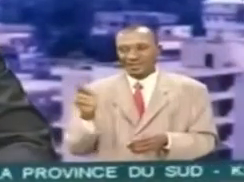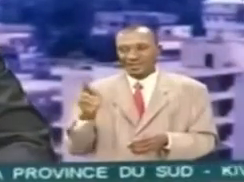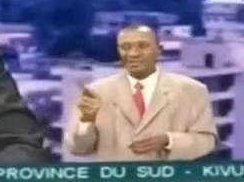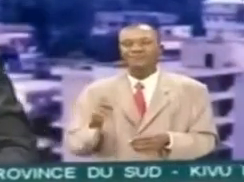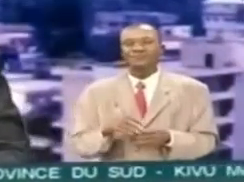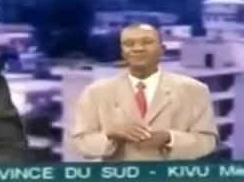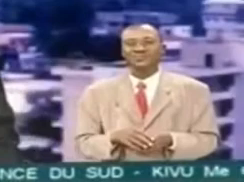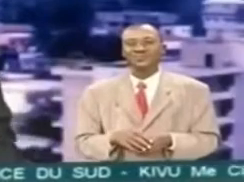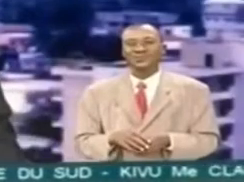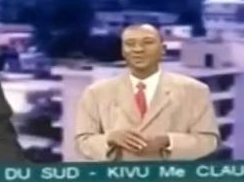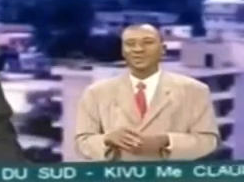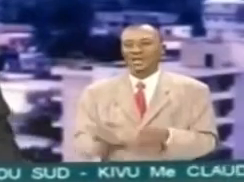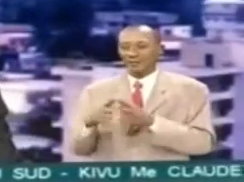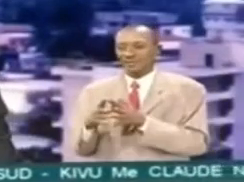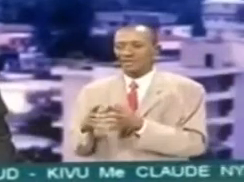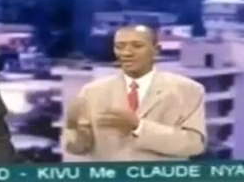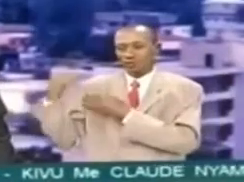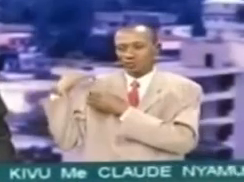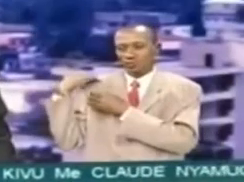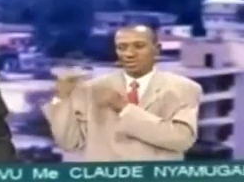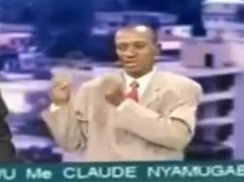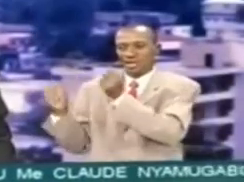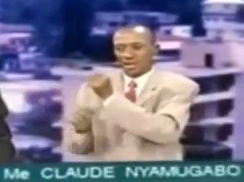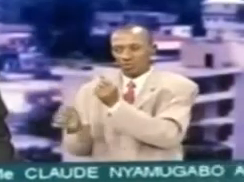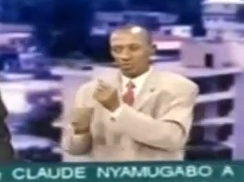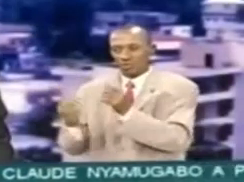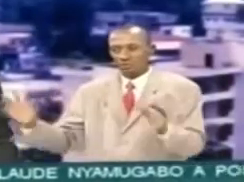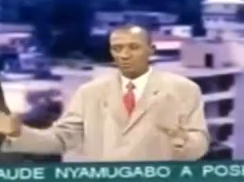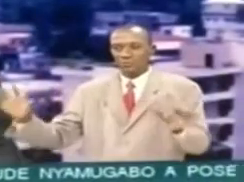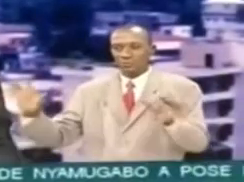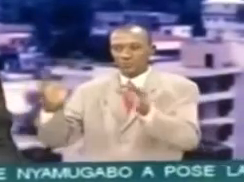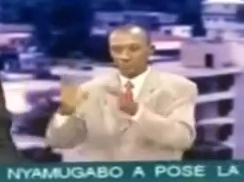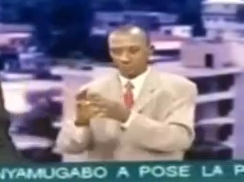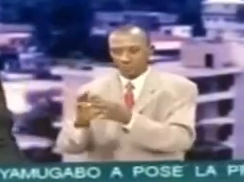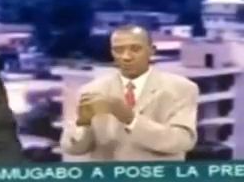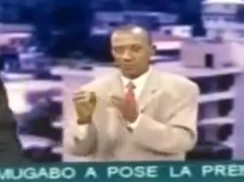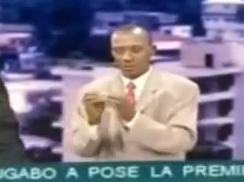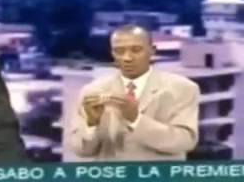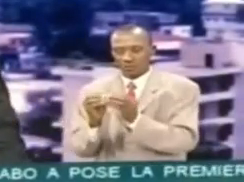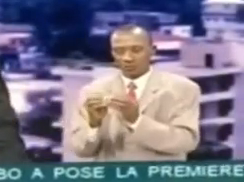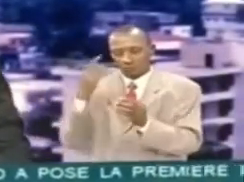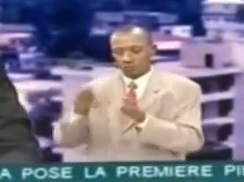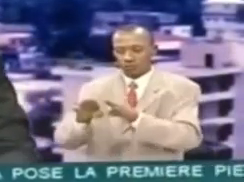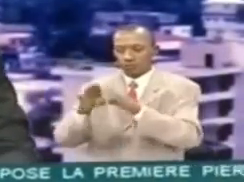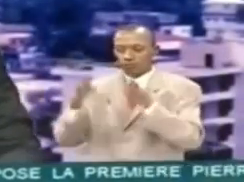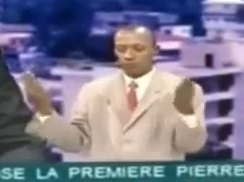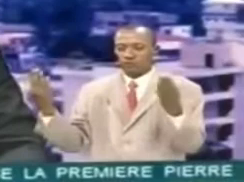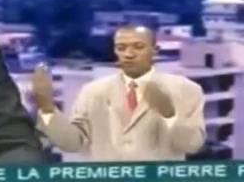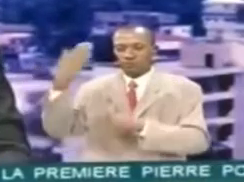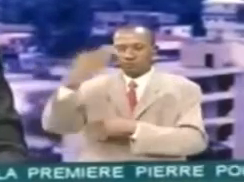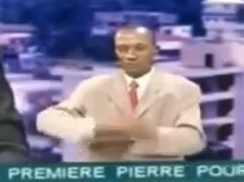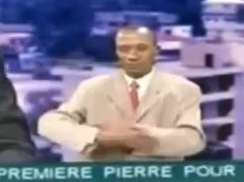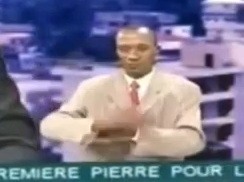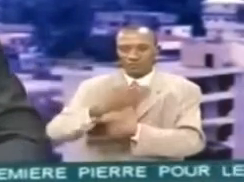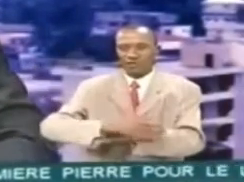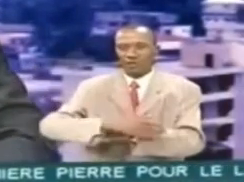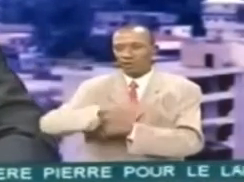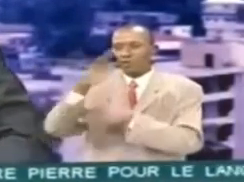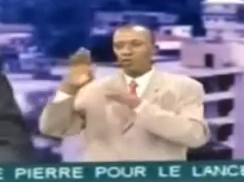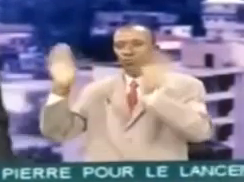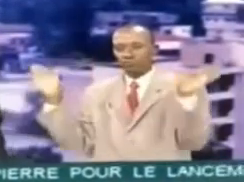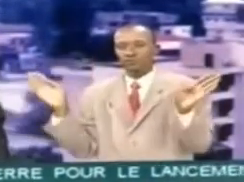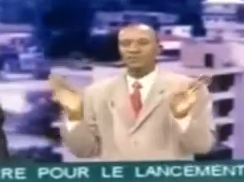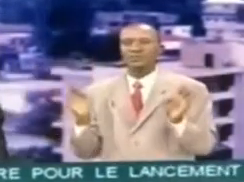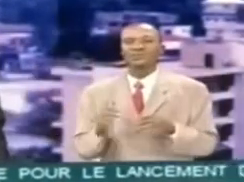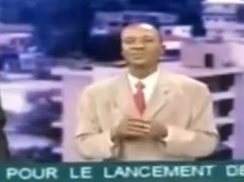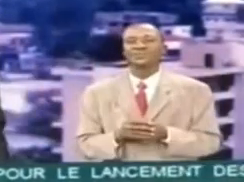la ouverture des frontières entre les deux pays. C'est un commentaire de mon confrère de la RTNC Kananga rendu par